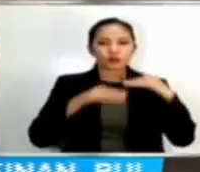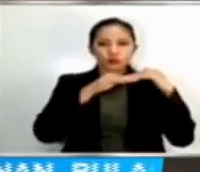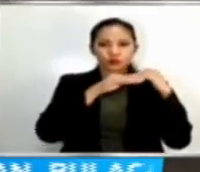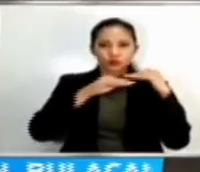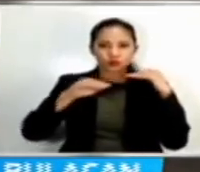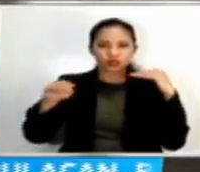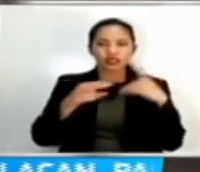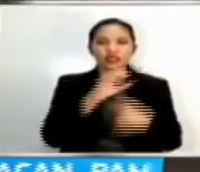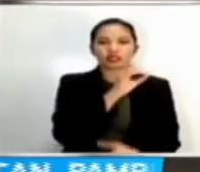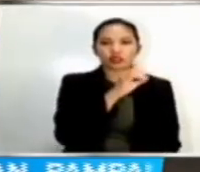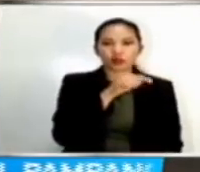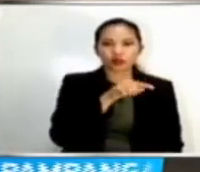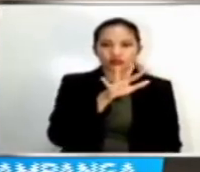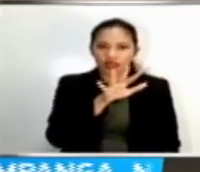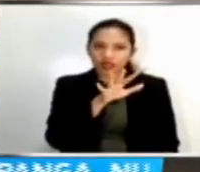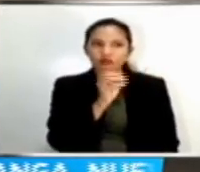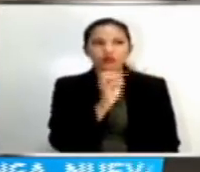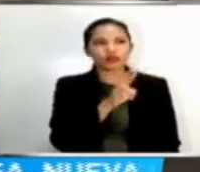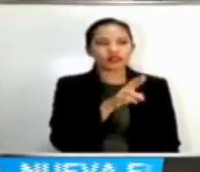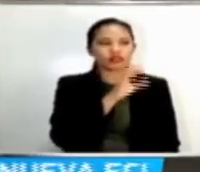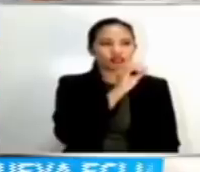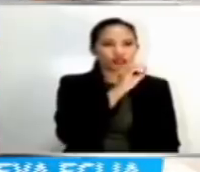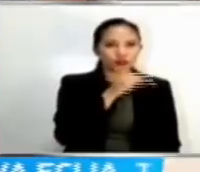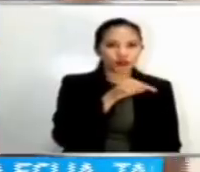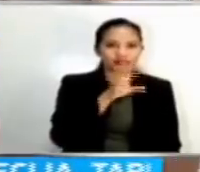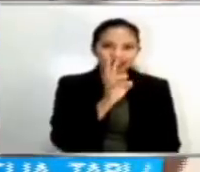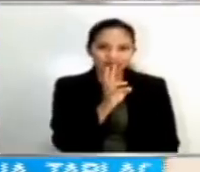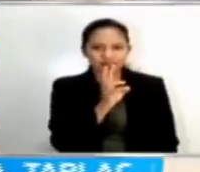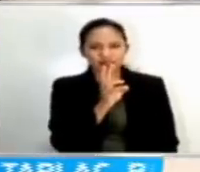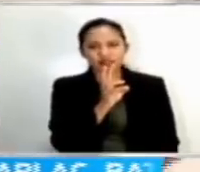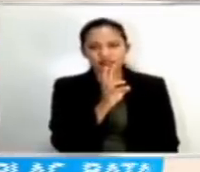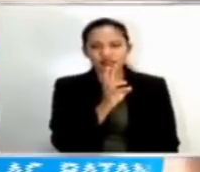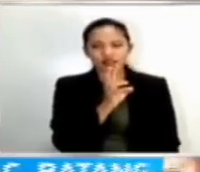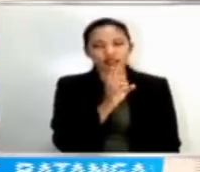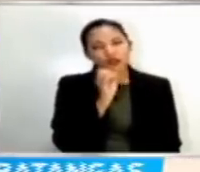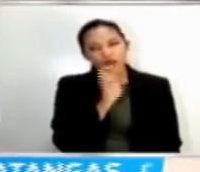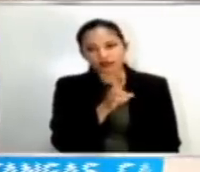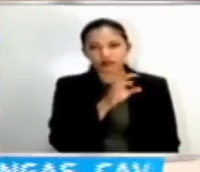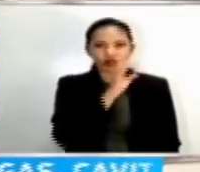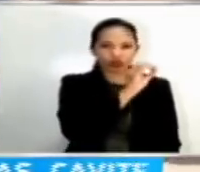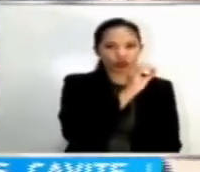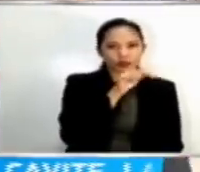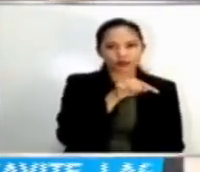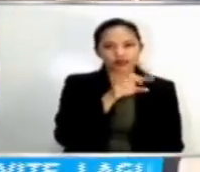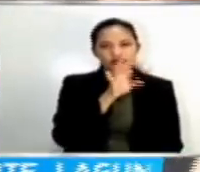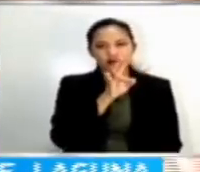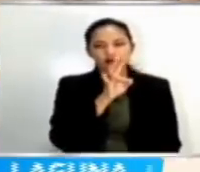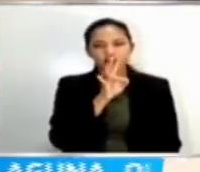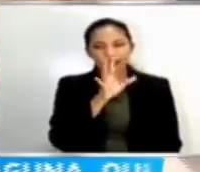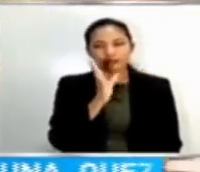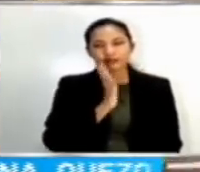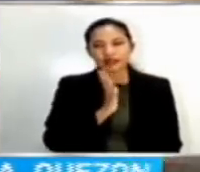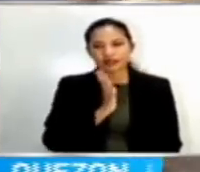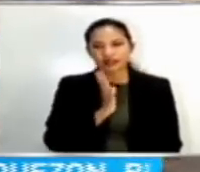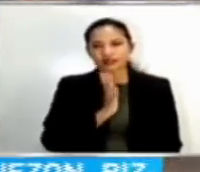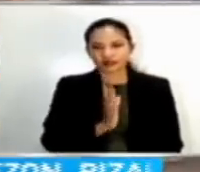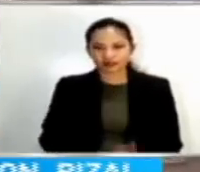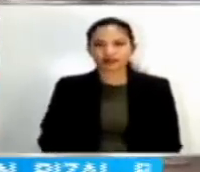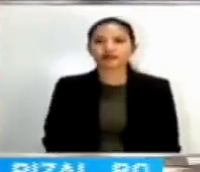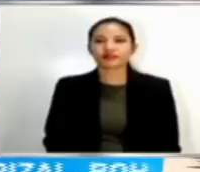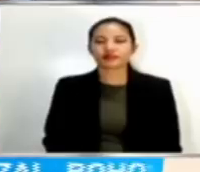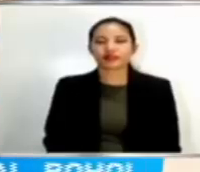0.5, 0.6, kahit umabot siya mga 0.7. Okay lang naman yun eh. Ibig sabihin, pababa pa rin ang bilang ng kaso. So wala